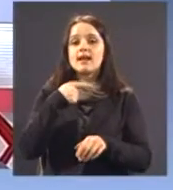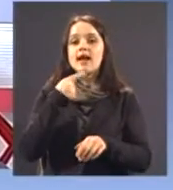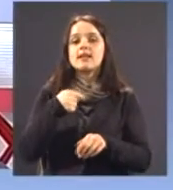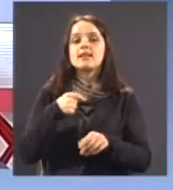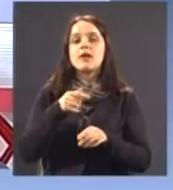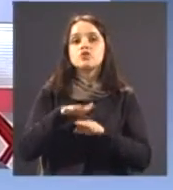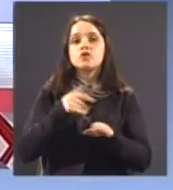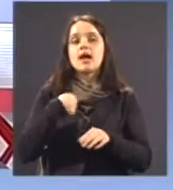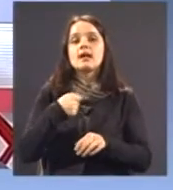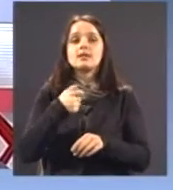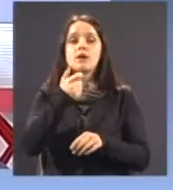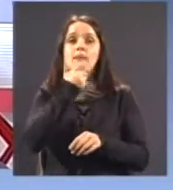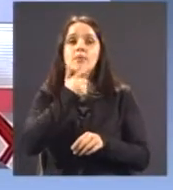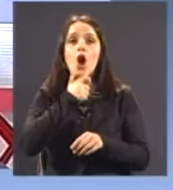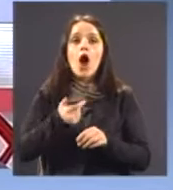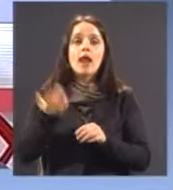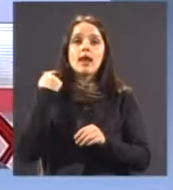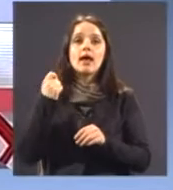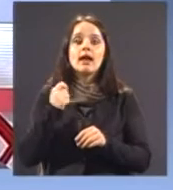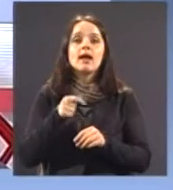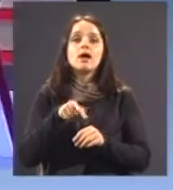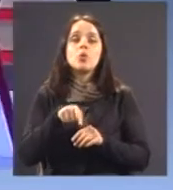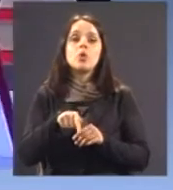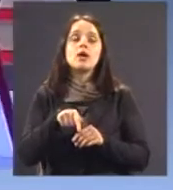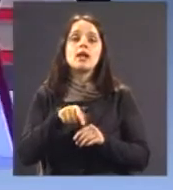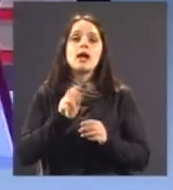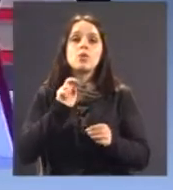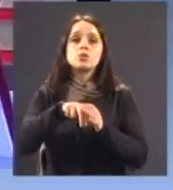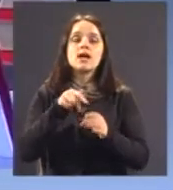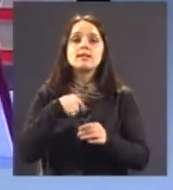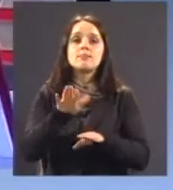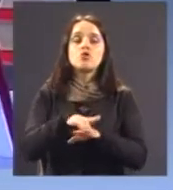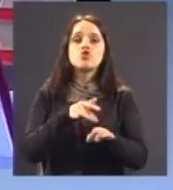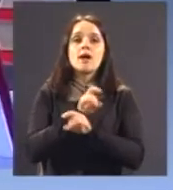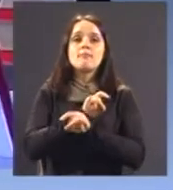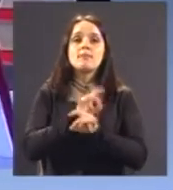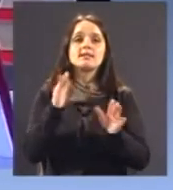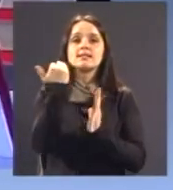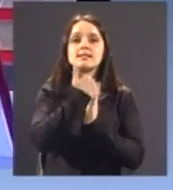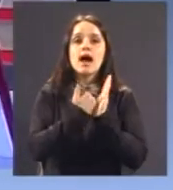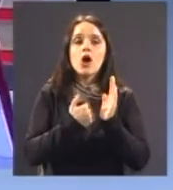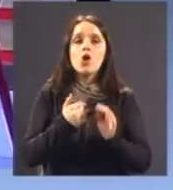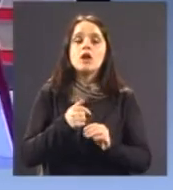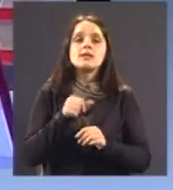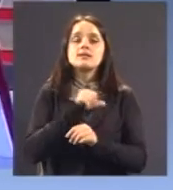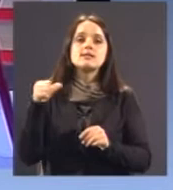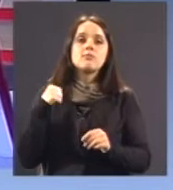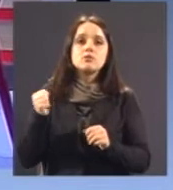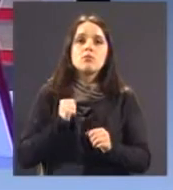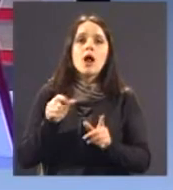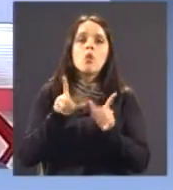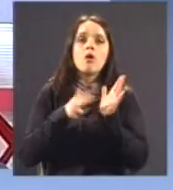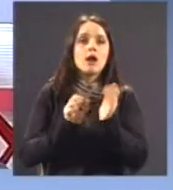inkluzije, ja sam počinjala bez tog zakona i za mene nije stajao niko izuzev UN-ova deklaracija o pravima